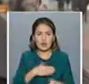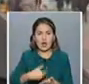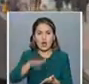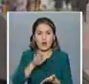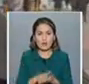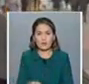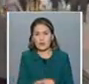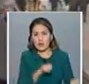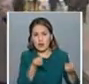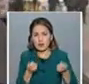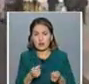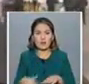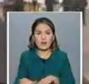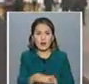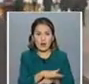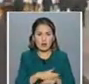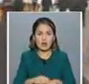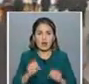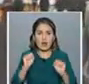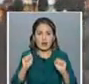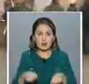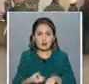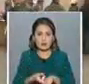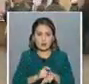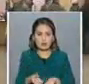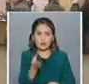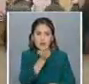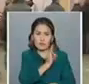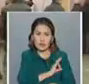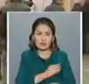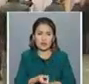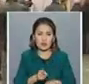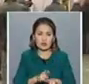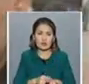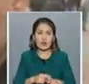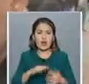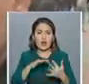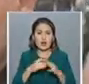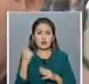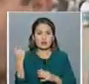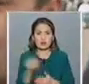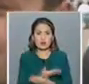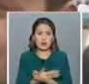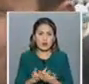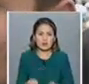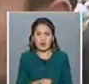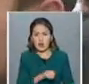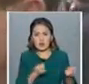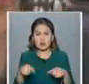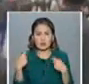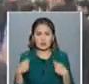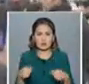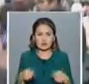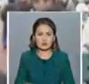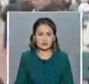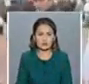бәрін екі жағы да бізге риза. Алып жатқан халық та, әкеліп жатқан шаруа қожалықтары да. Болып жатқан ярмаңқысы өте төменгі